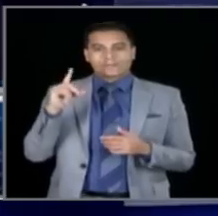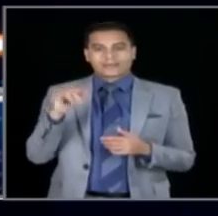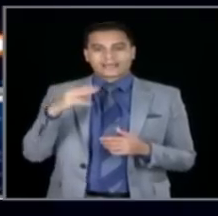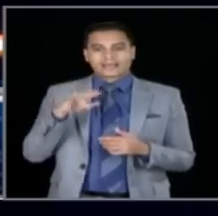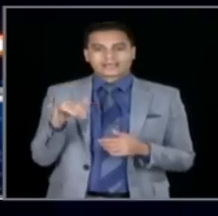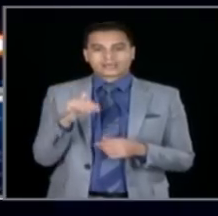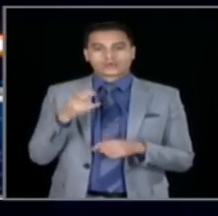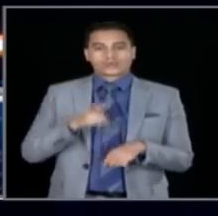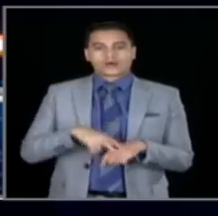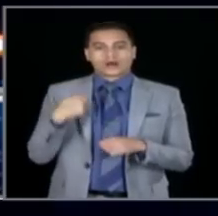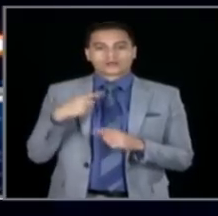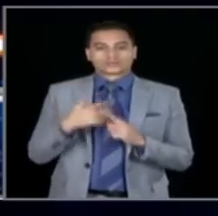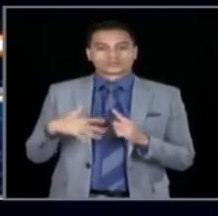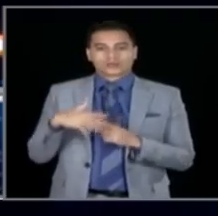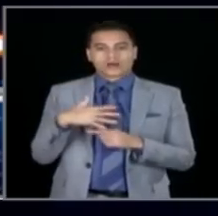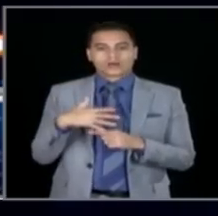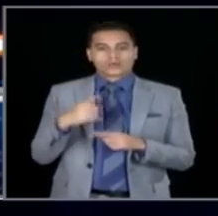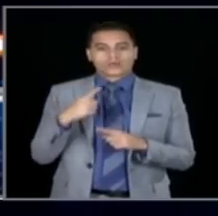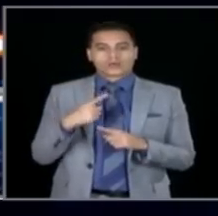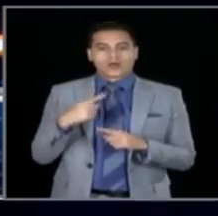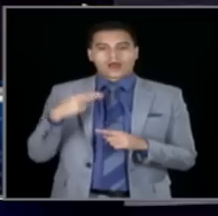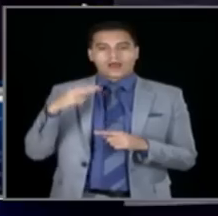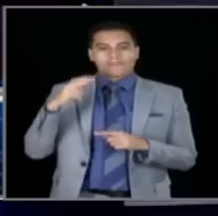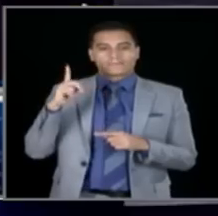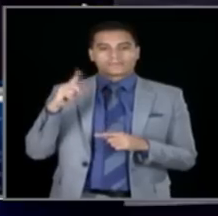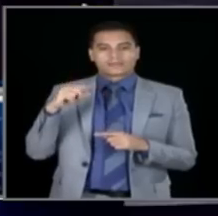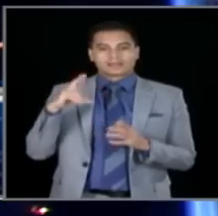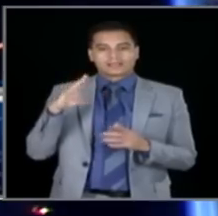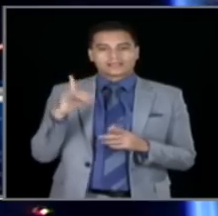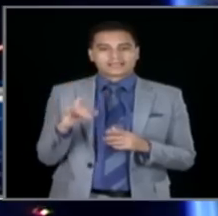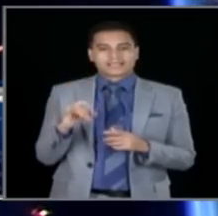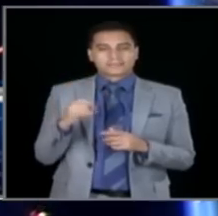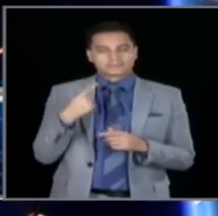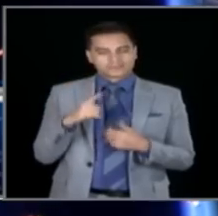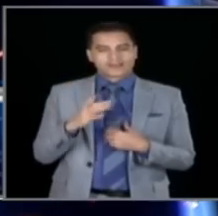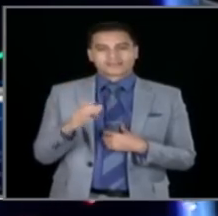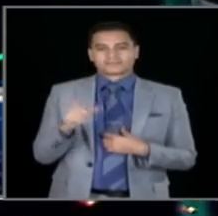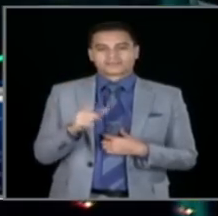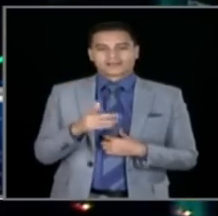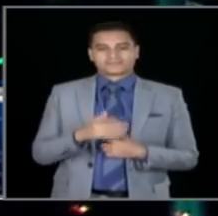رئيس الوزراء عبد الكريم قاسم. إجابة صحيحة.